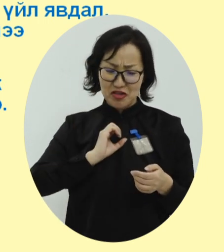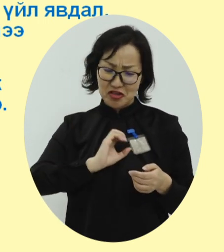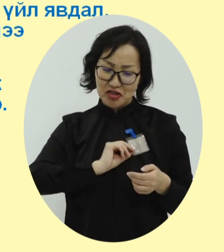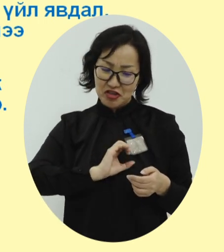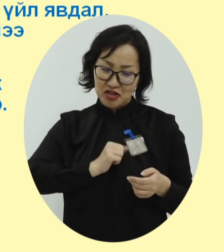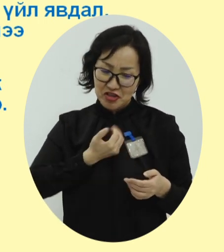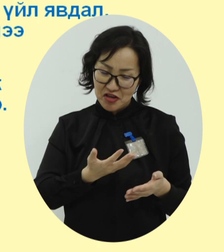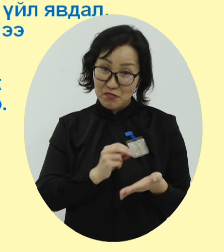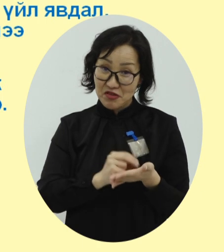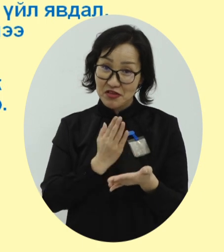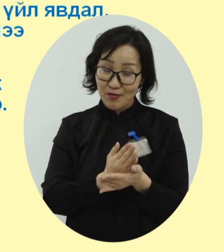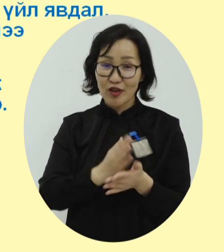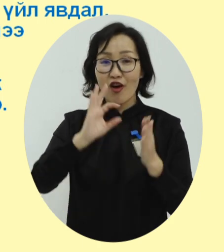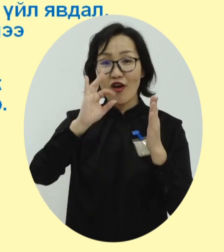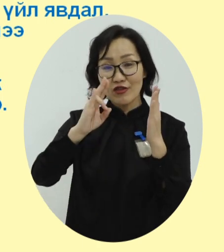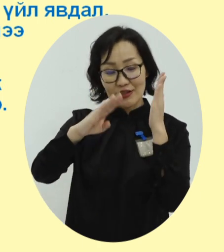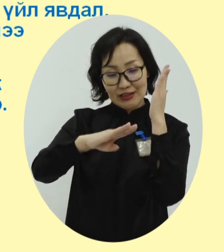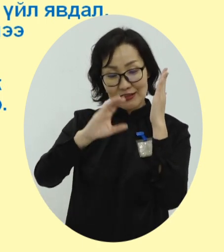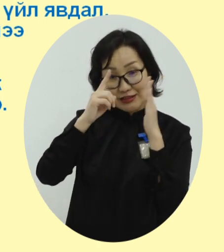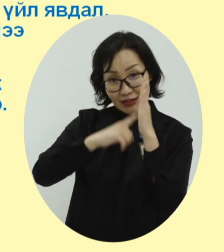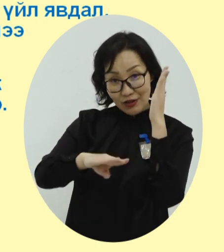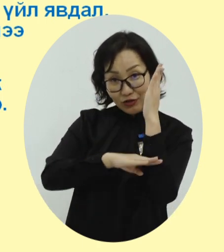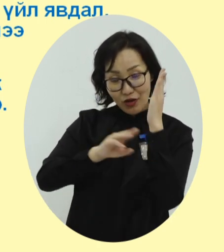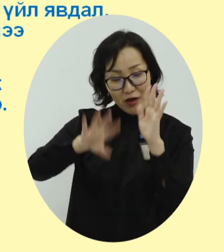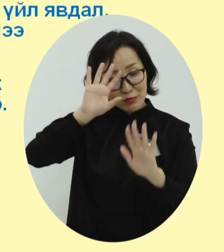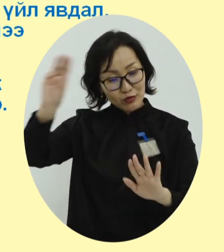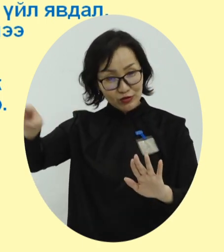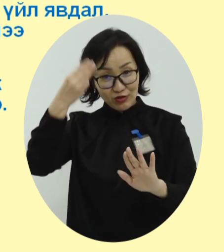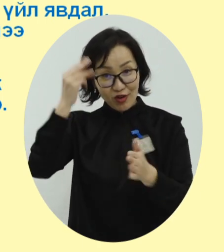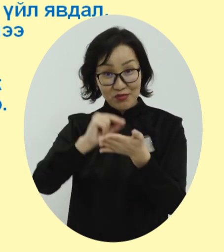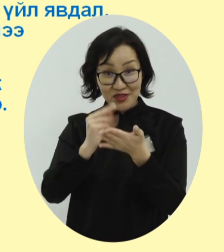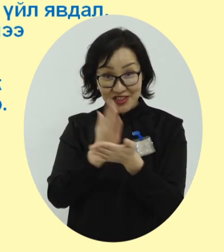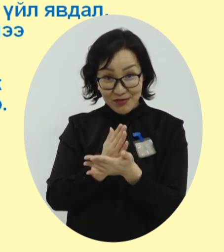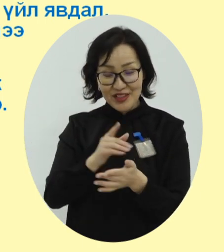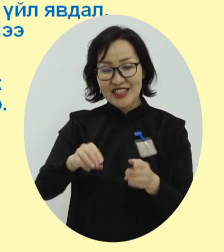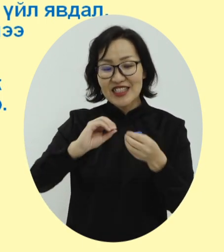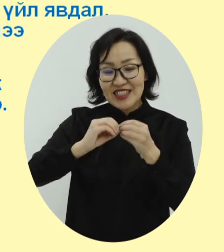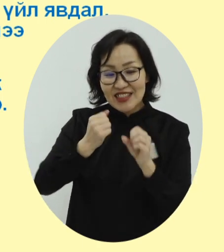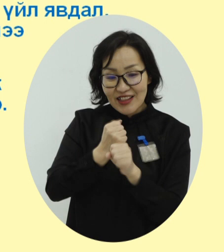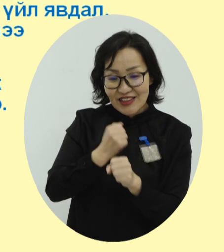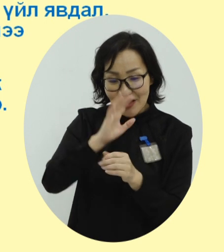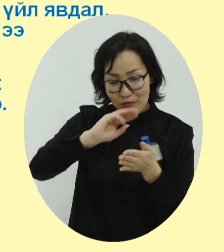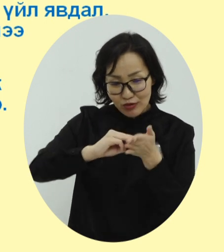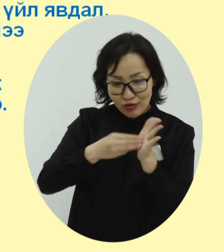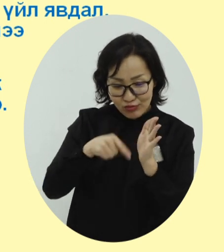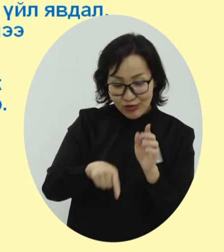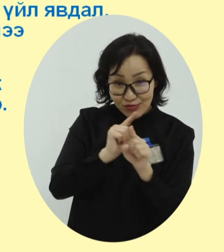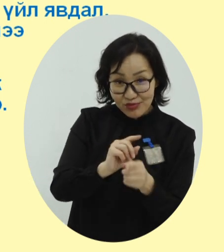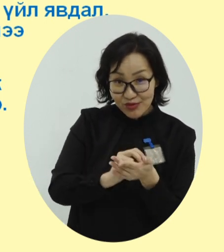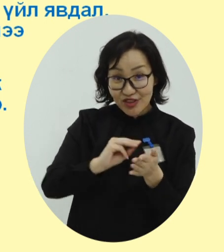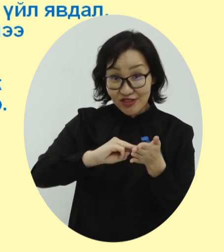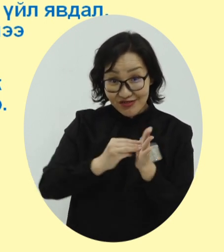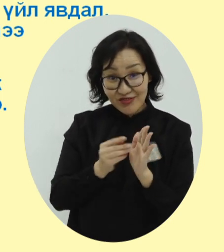сэтгэлээсээ бичсэн байна. Он сар өдрөө тодорхой бичдэг юм байна. Хийсэн ажлаа дүгнэж хийх ажлаа төлөвлөн бичдэг